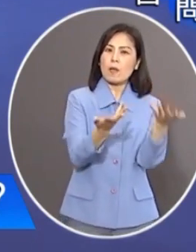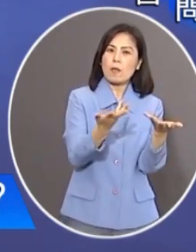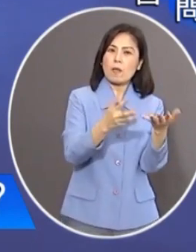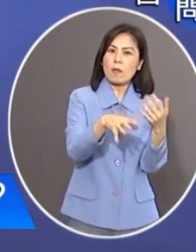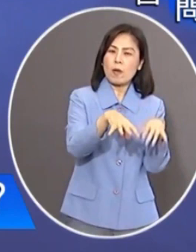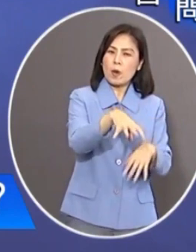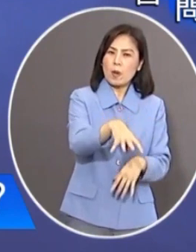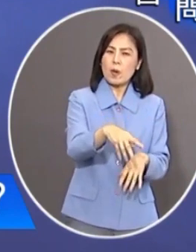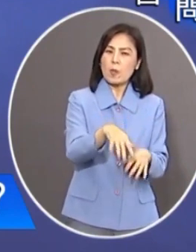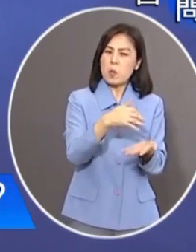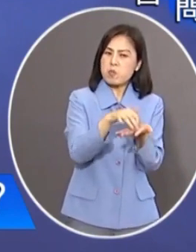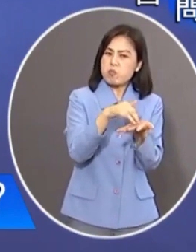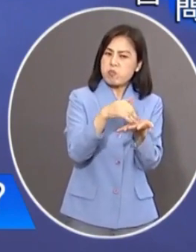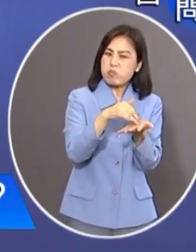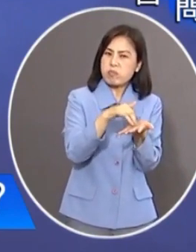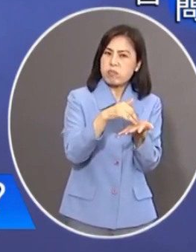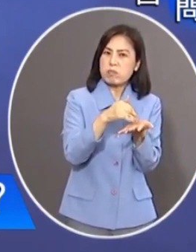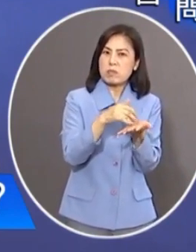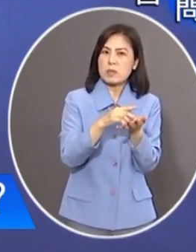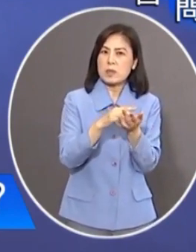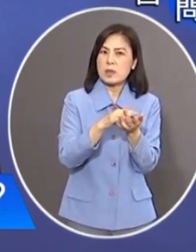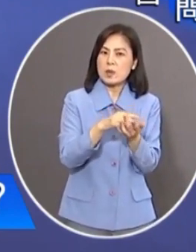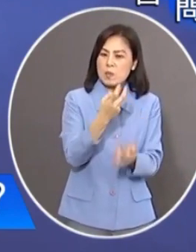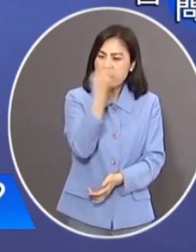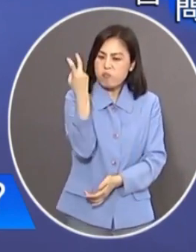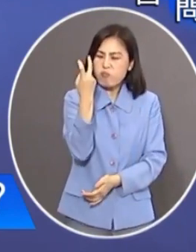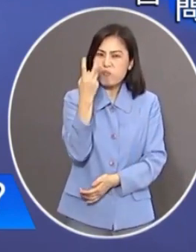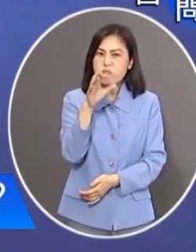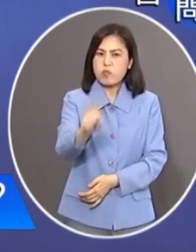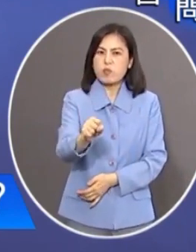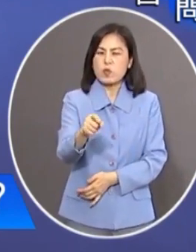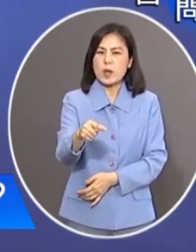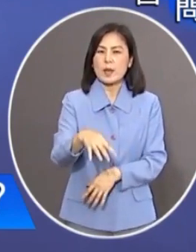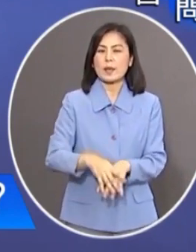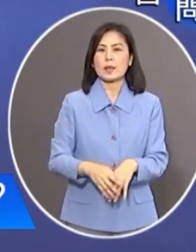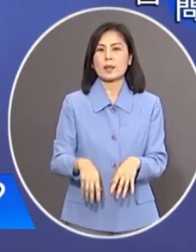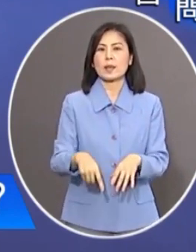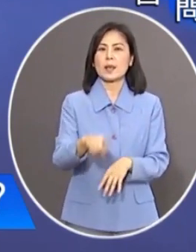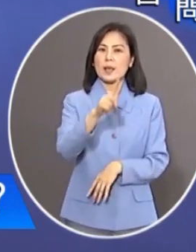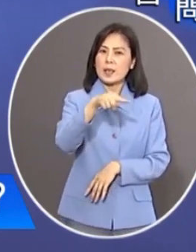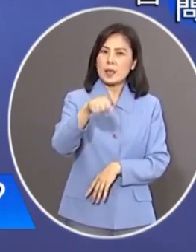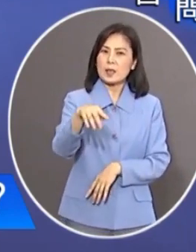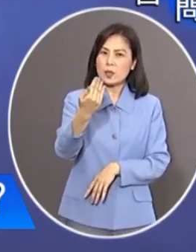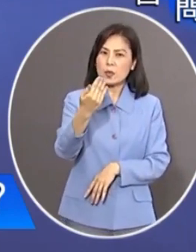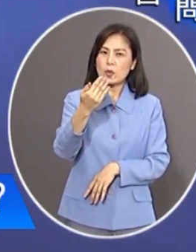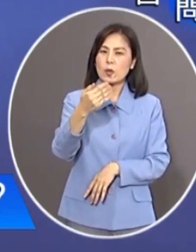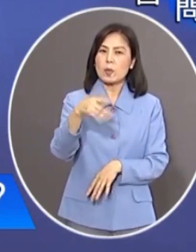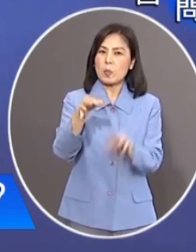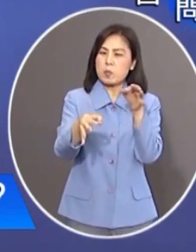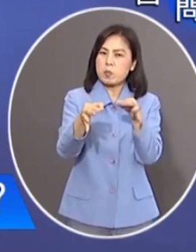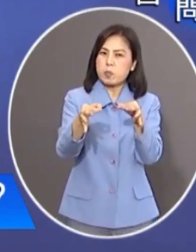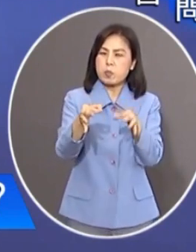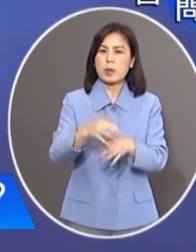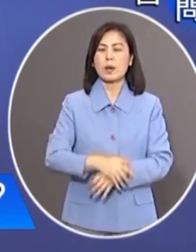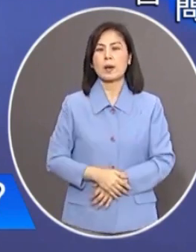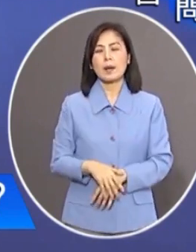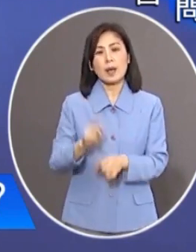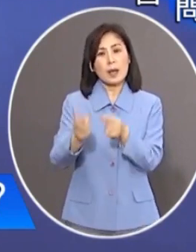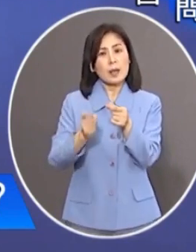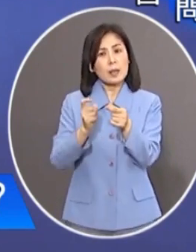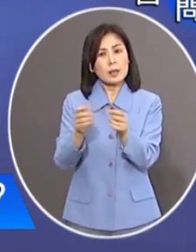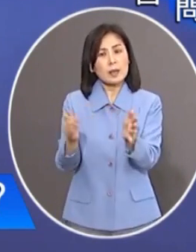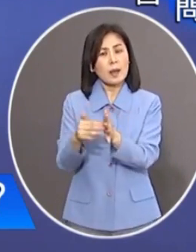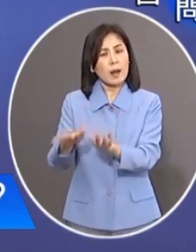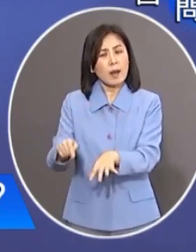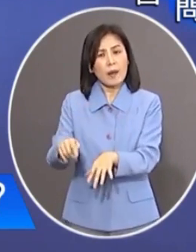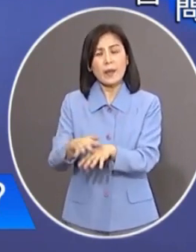法务部所统计调查查到的毒品有1900公斤，十年之后，我们查到的